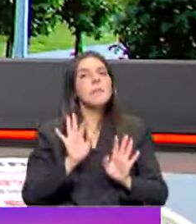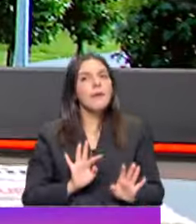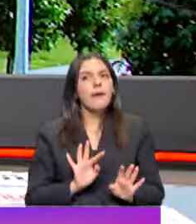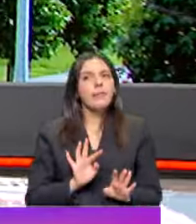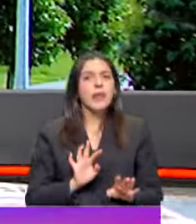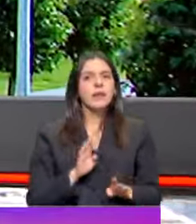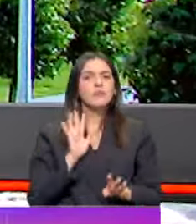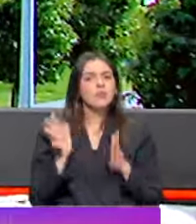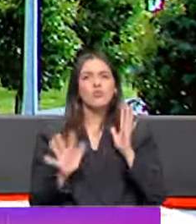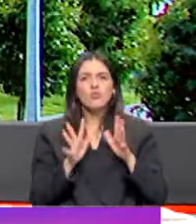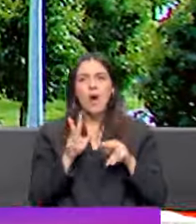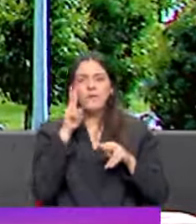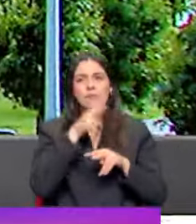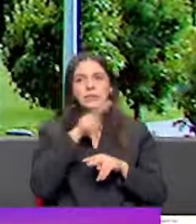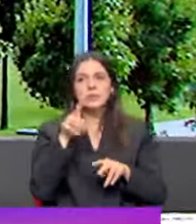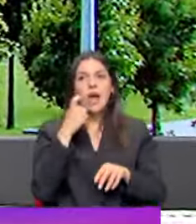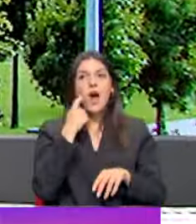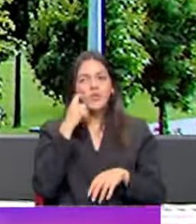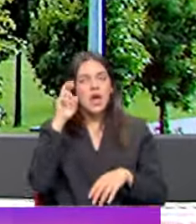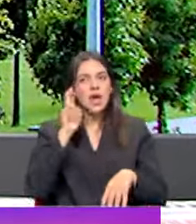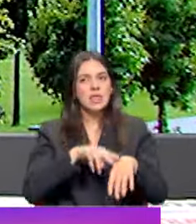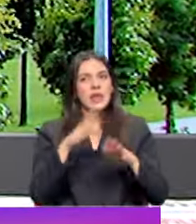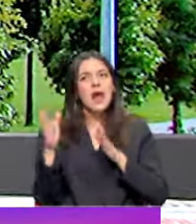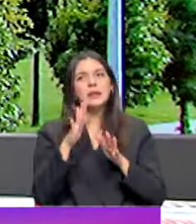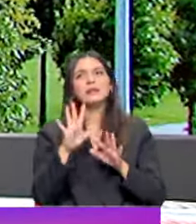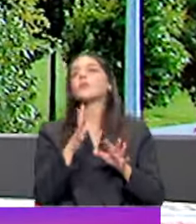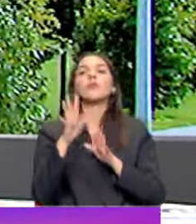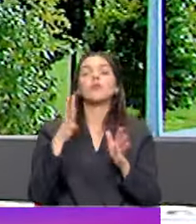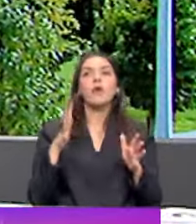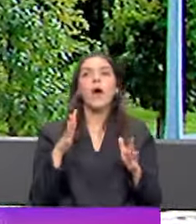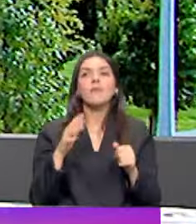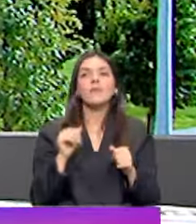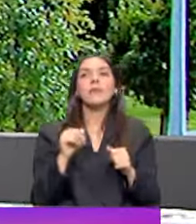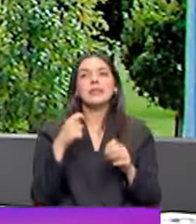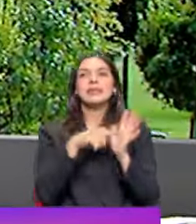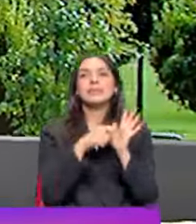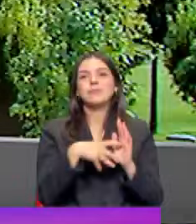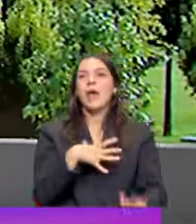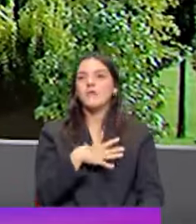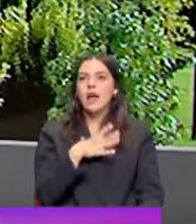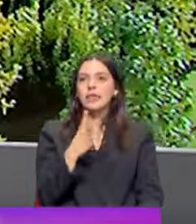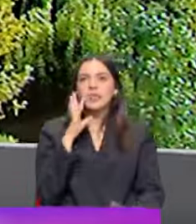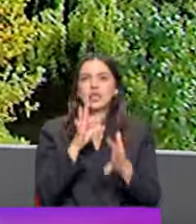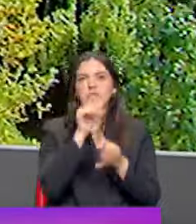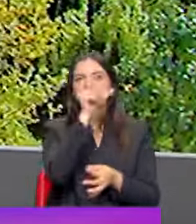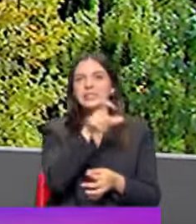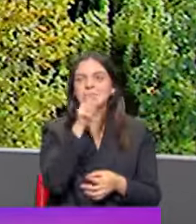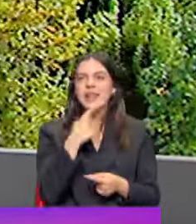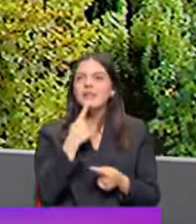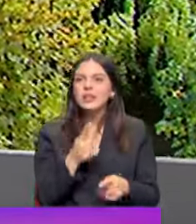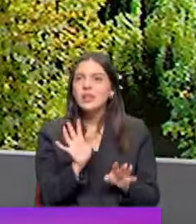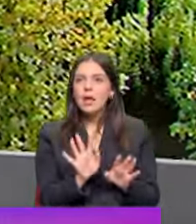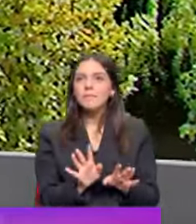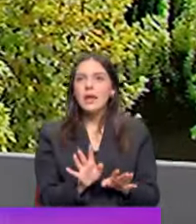enteresan manzaralar diye. Atatürk'ü ananlar arasında da enteresan isimler vardı. Kişiler diyecektim